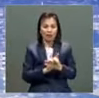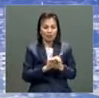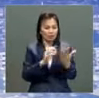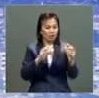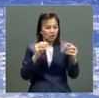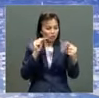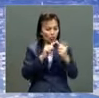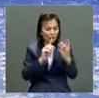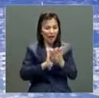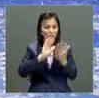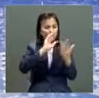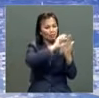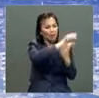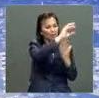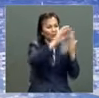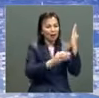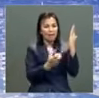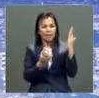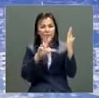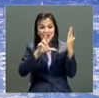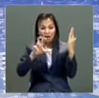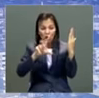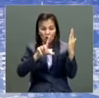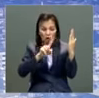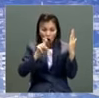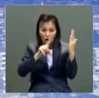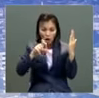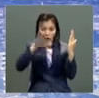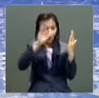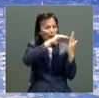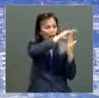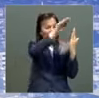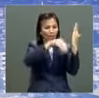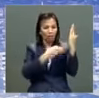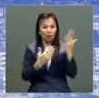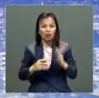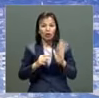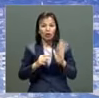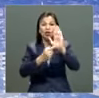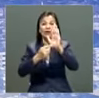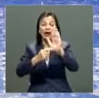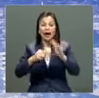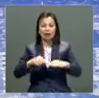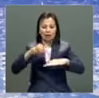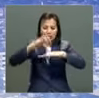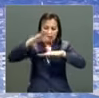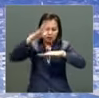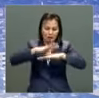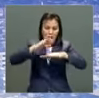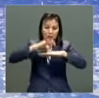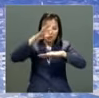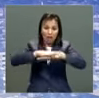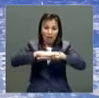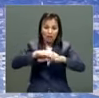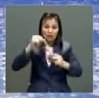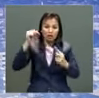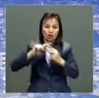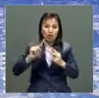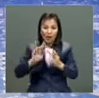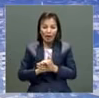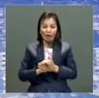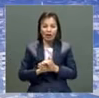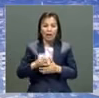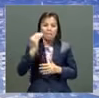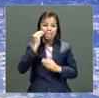ออกประเทศตอนช่วงหนึ่งที่เรามีไข้เลือดออกอยู่นะครับว่าบ้านเราไม่มียุงแน่ๆแต่ข้างบ้านเราเป็นไข้เลือด